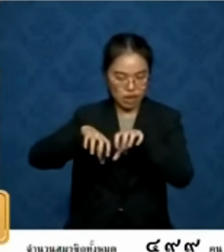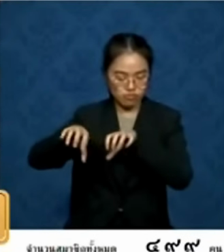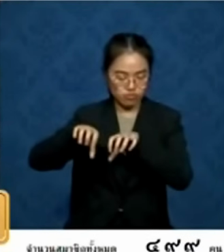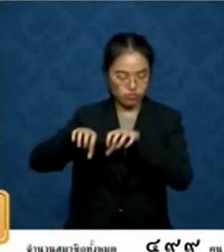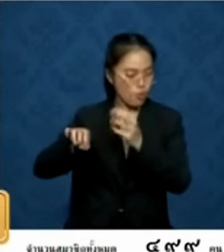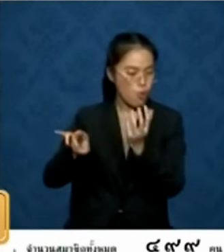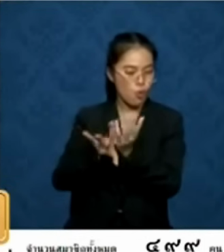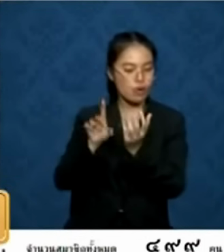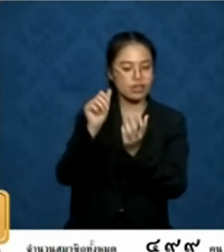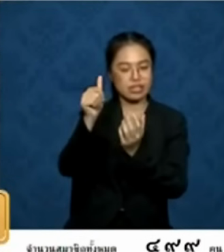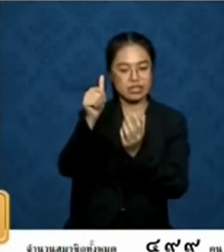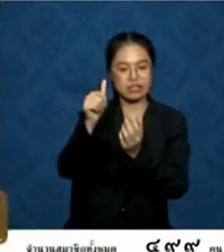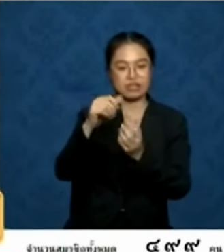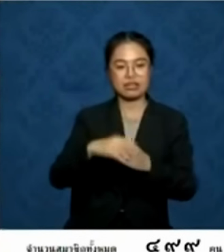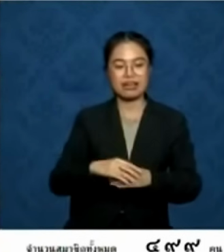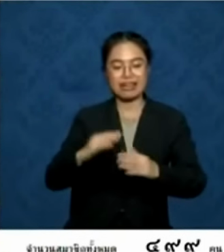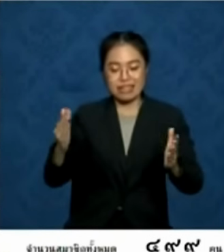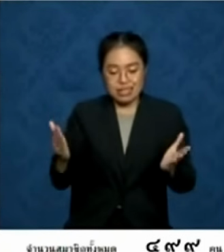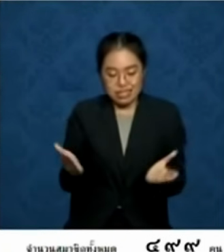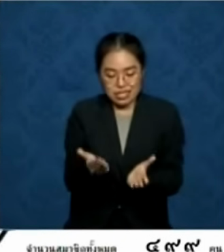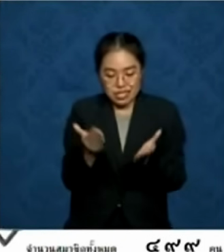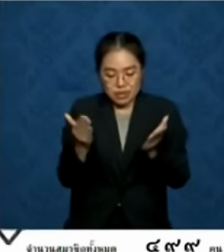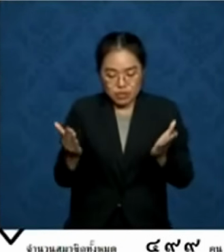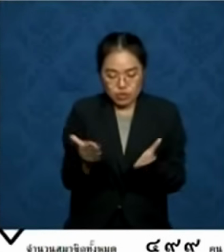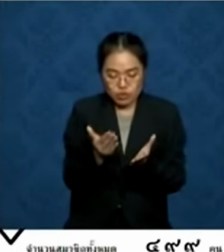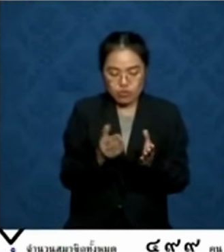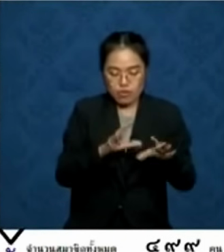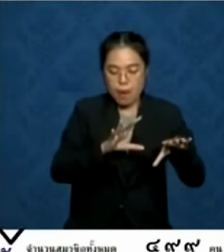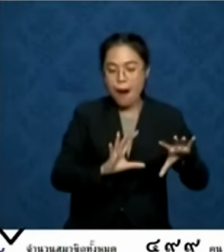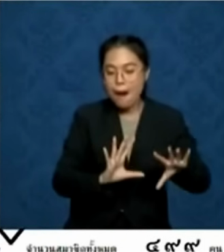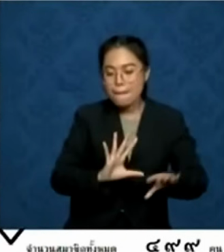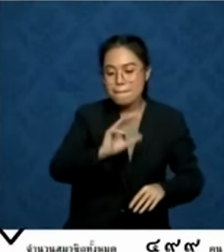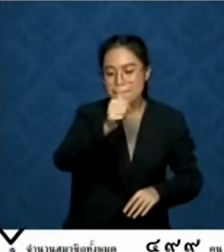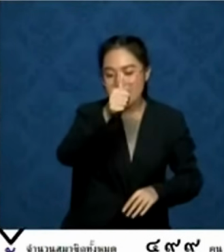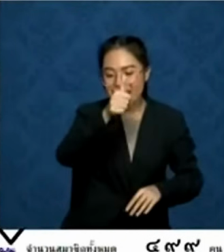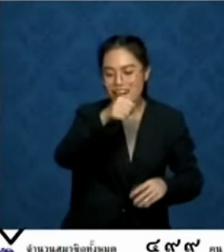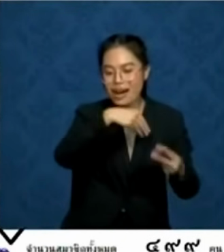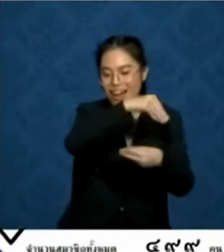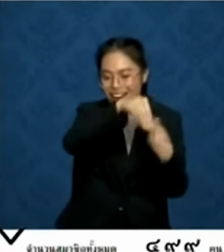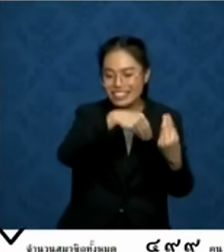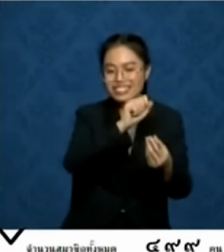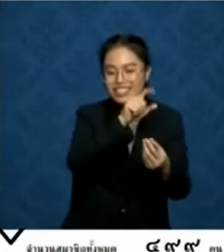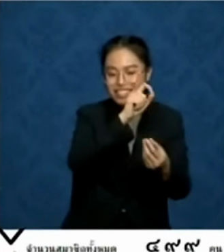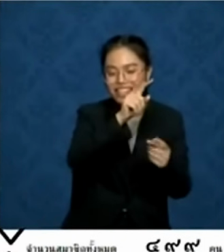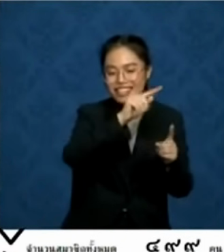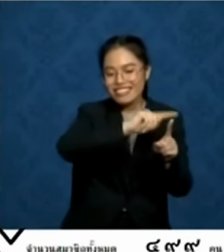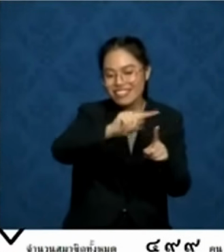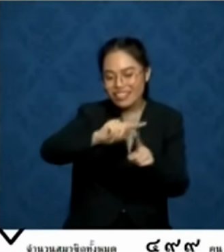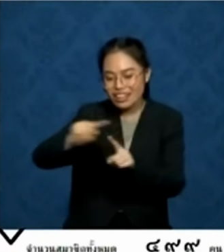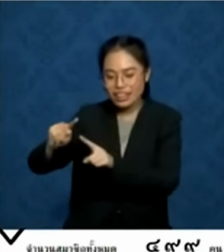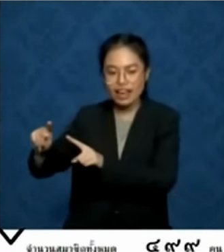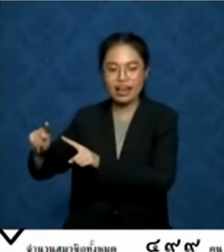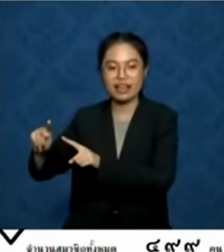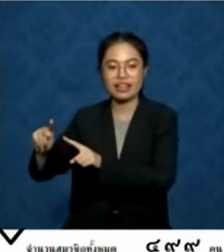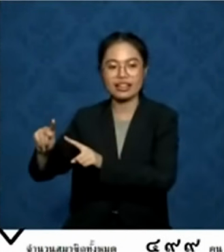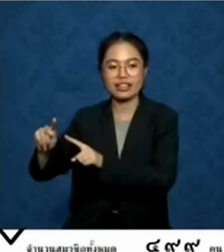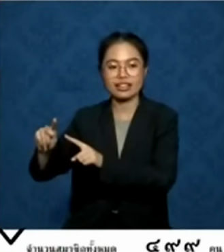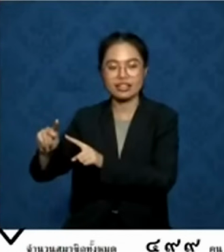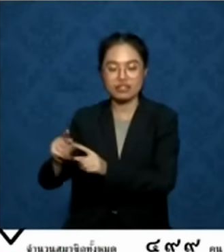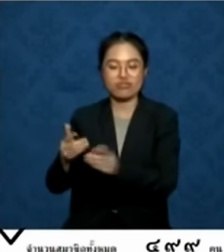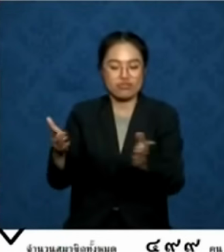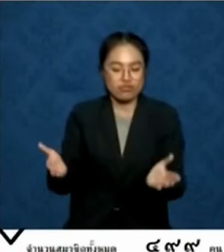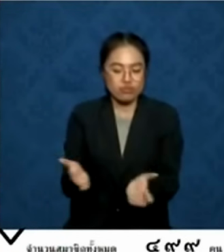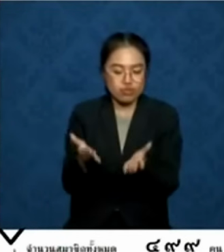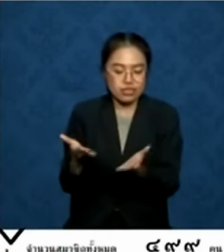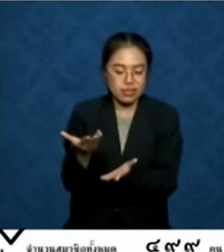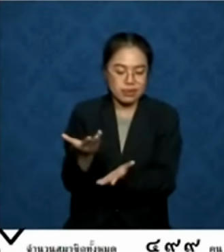าพสนับสนุนเขตพัฒนาเศรษฐกิจพิเศษแหล่งบ่มเพาะธุรกิจสร้างสรรค์ส่งเสริม